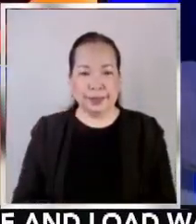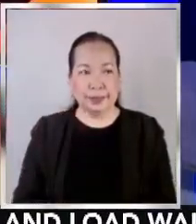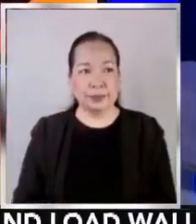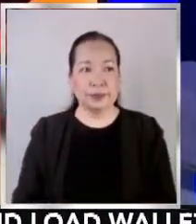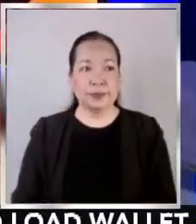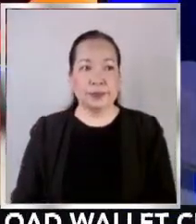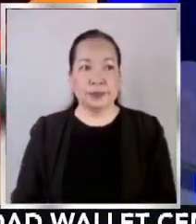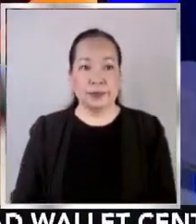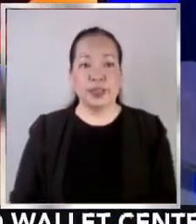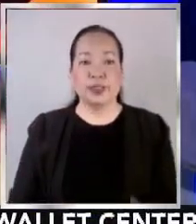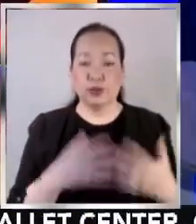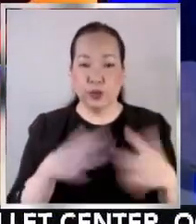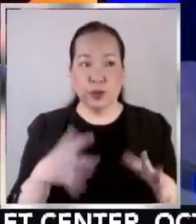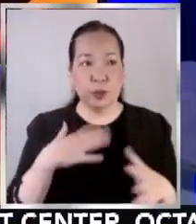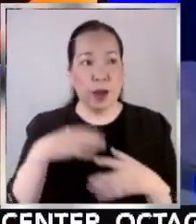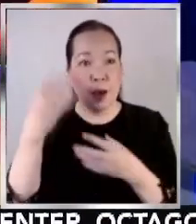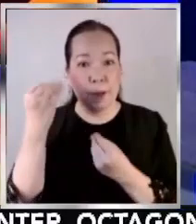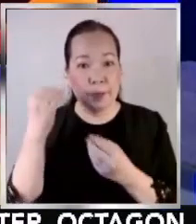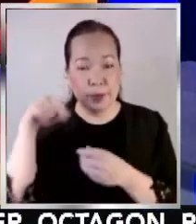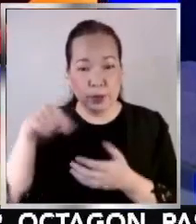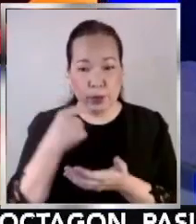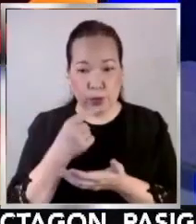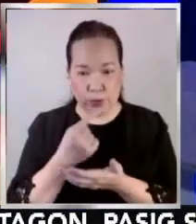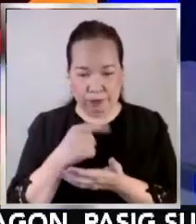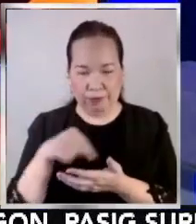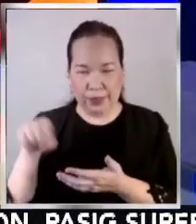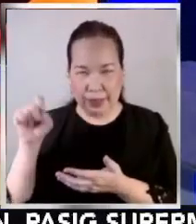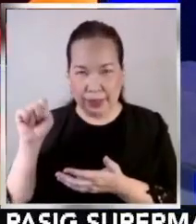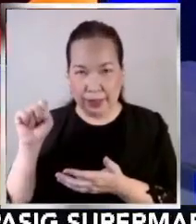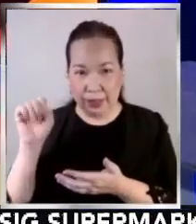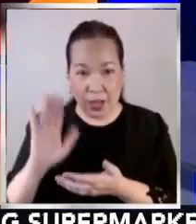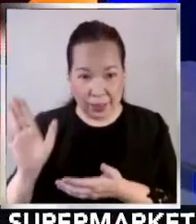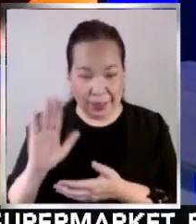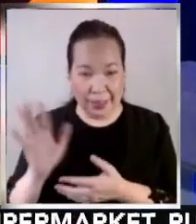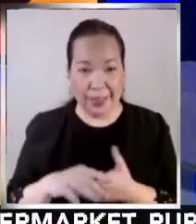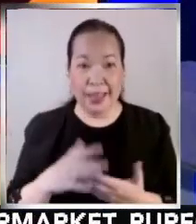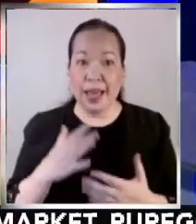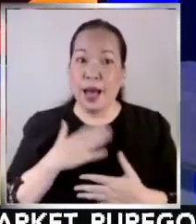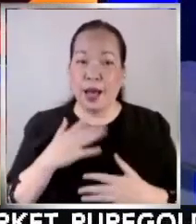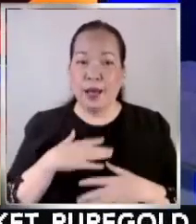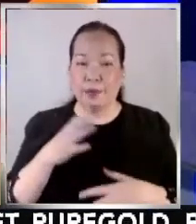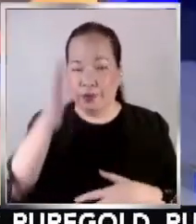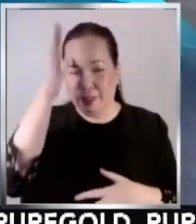And that's my chika this weekend. Ako po si Nelson Canlas. Tia, and happy Father's Day, Ivan.